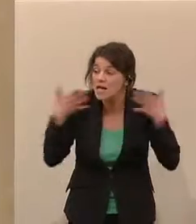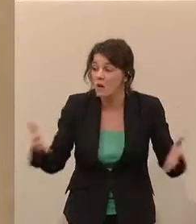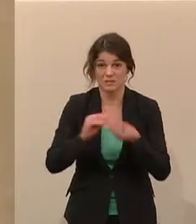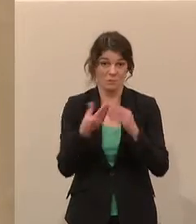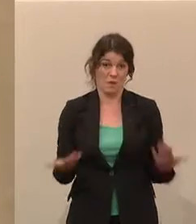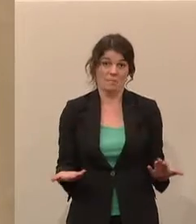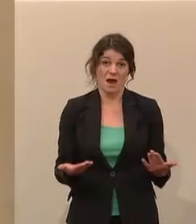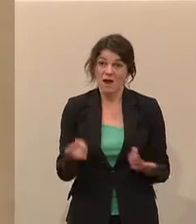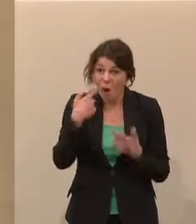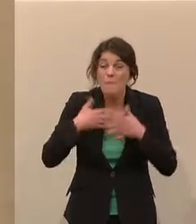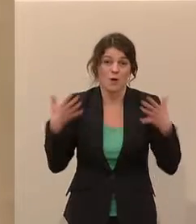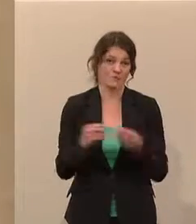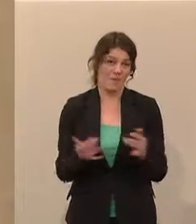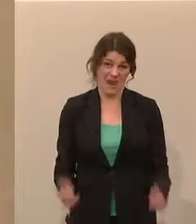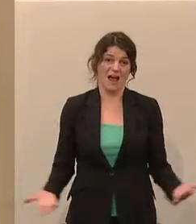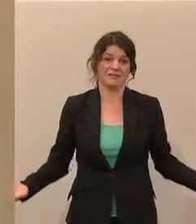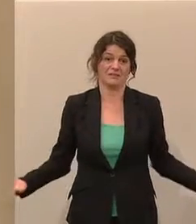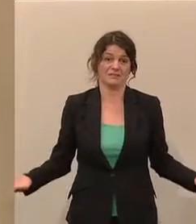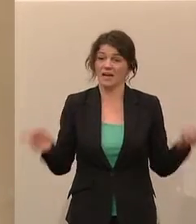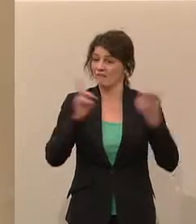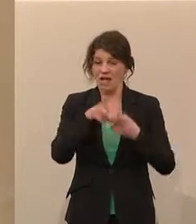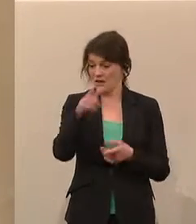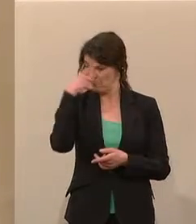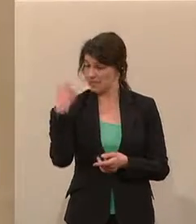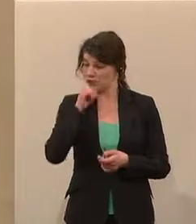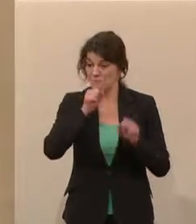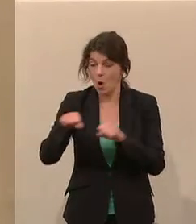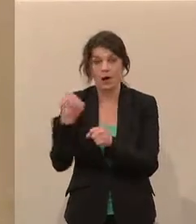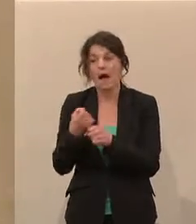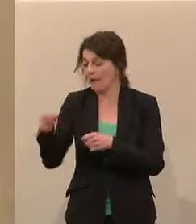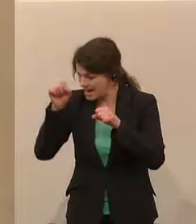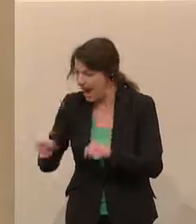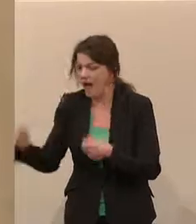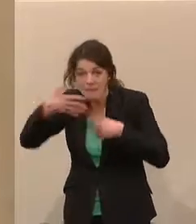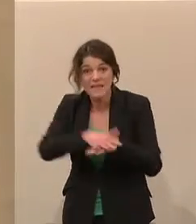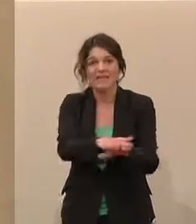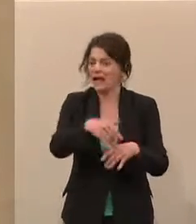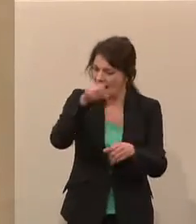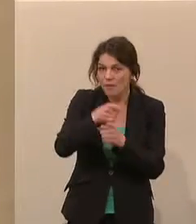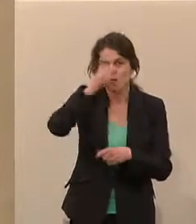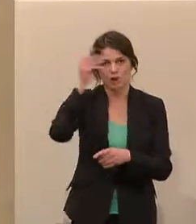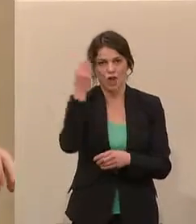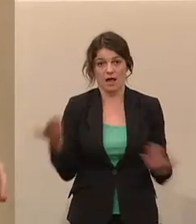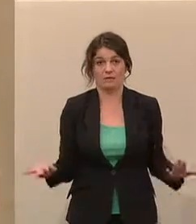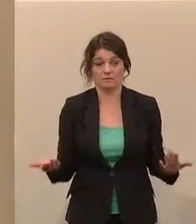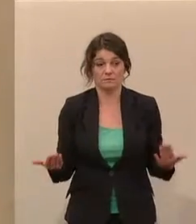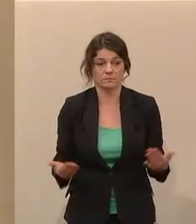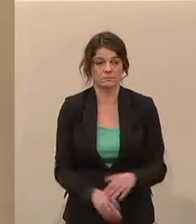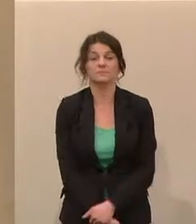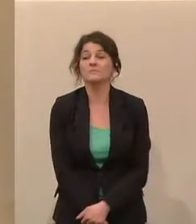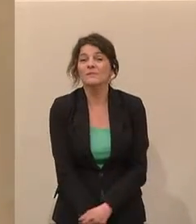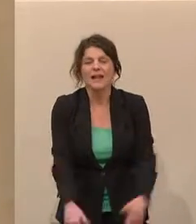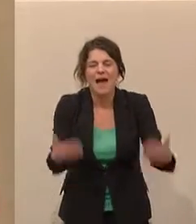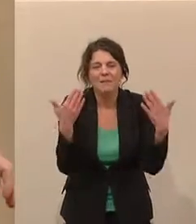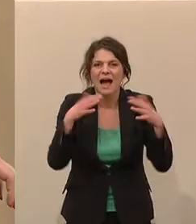und es wird zu großen Problemen kommen, wenn Sie den Menschen nicht ermöglichen, sich integrieren zu können, Deutsch lernen zu können.